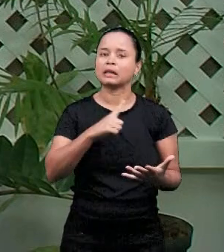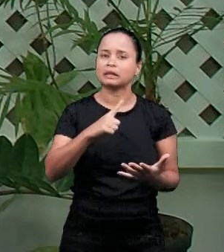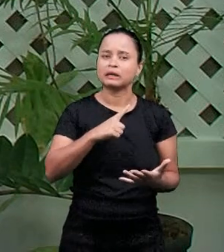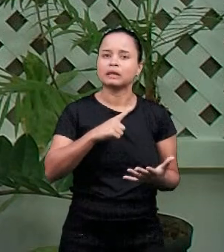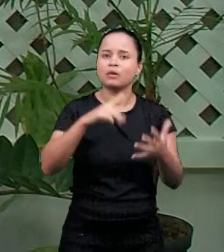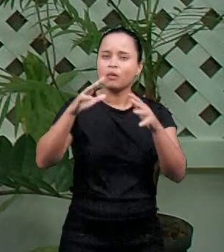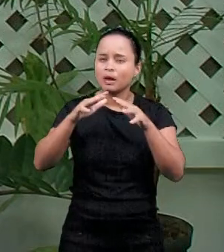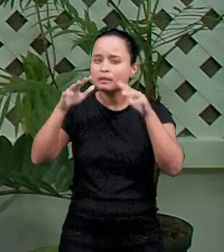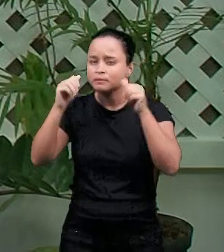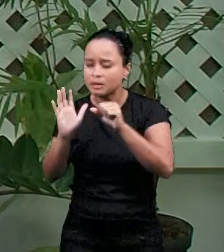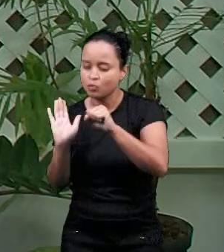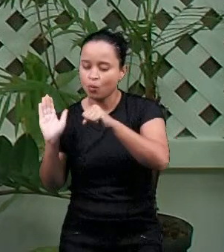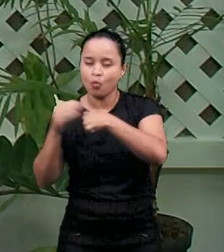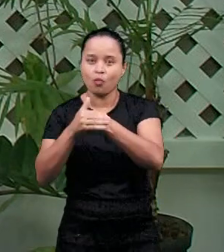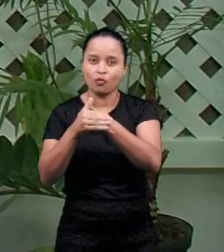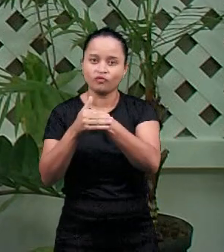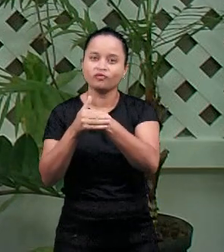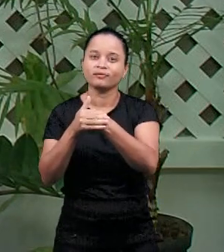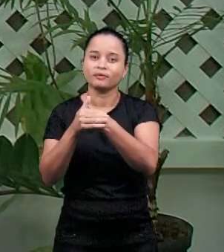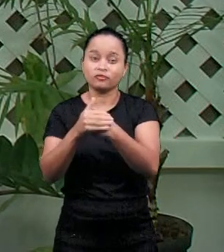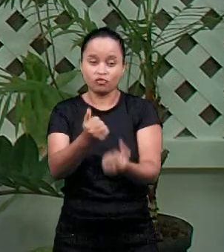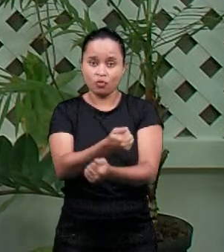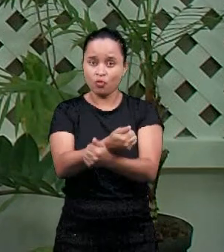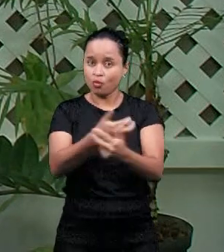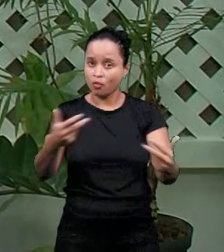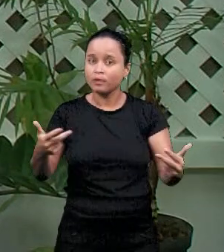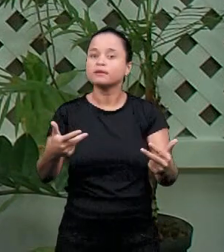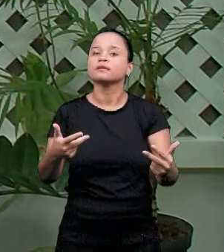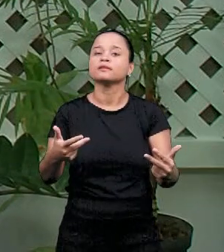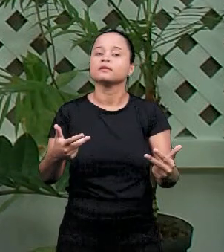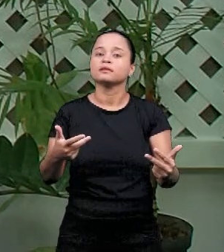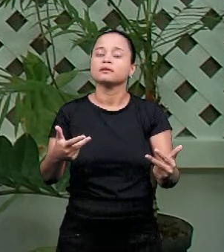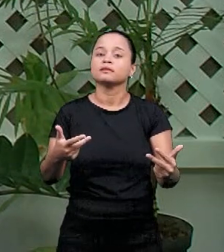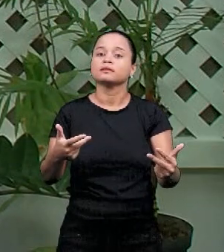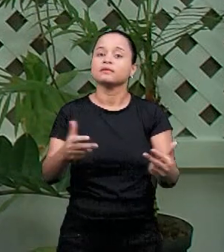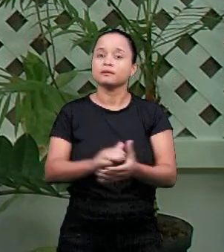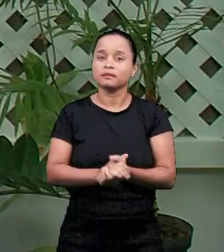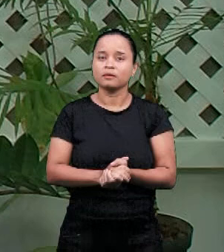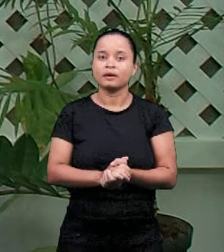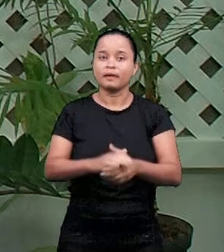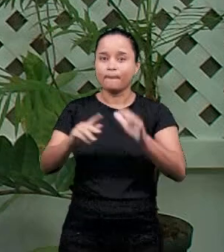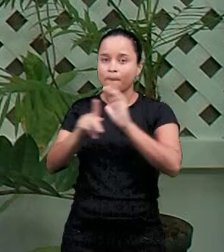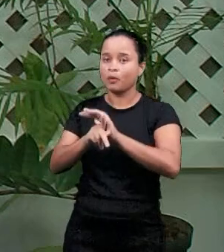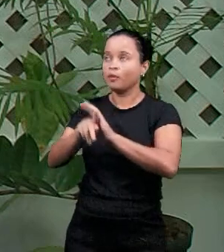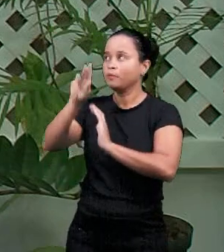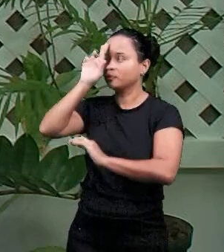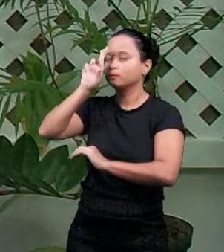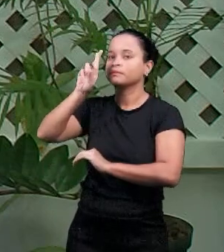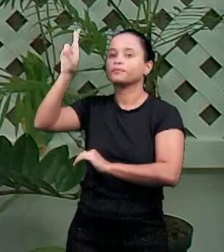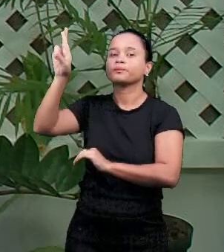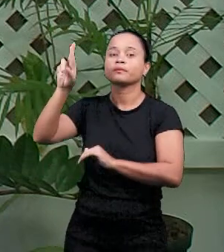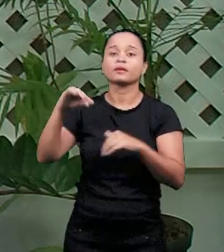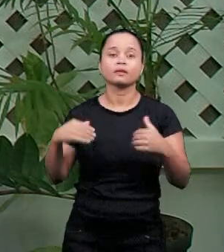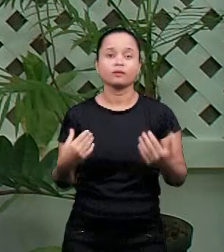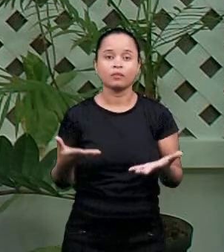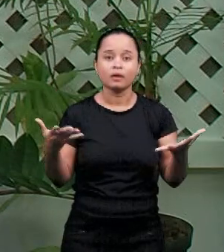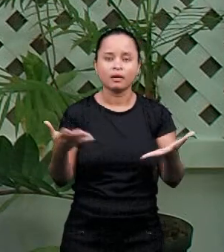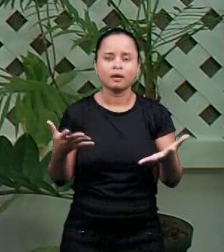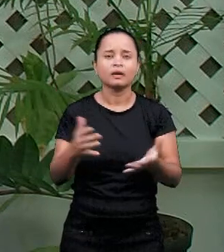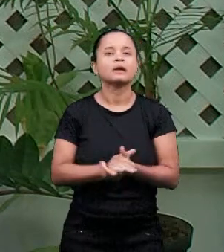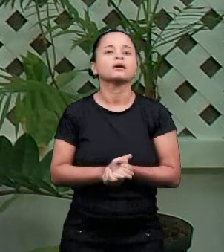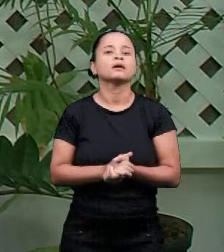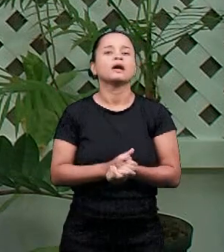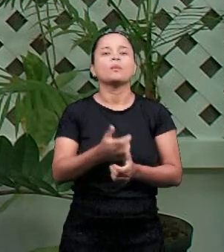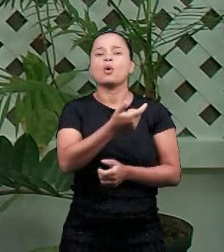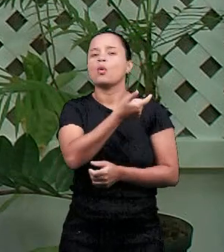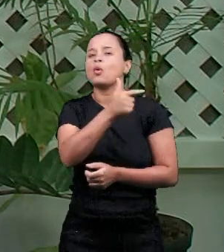il cache les choses, il veut cacher les choses du Seigneur, devant le Seigneur. Il veut parler une autre vérité qu'il n'a